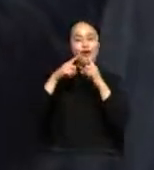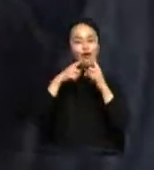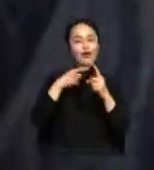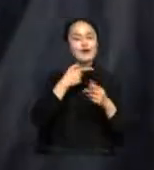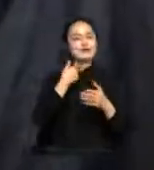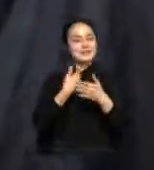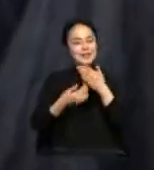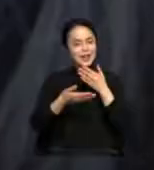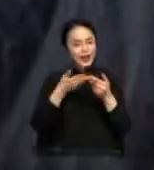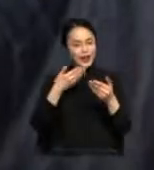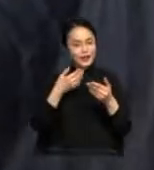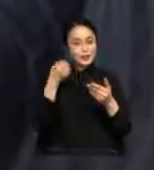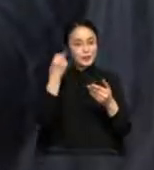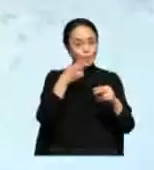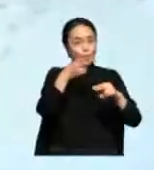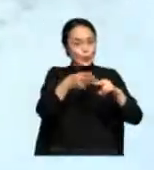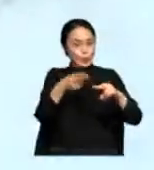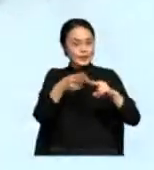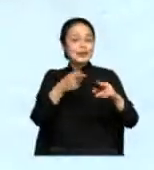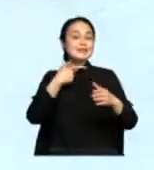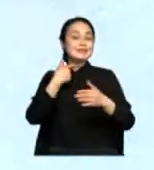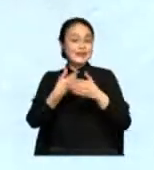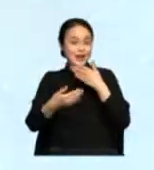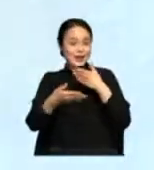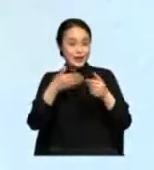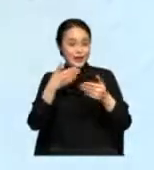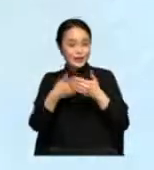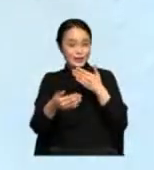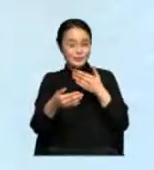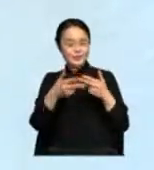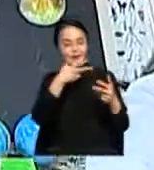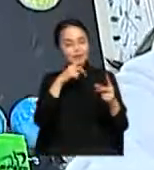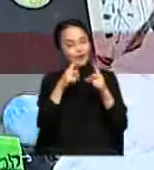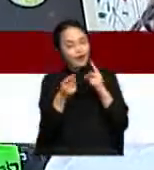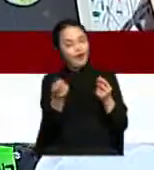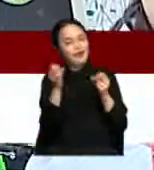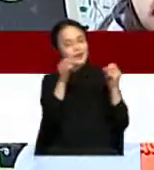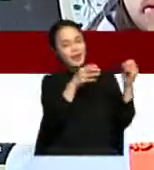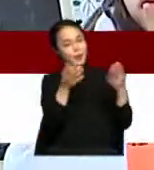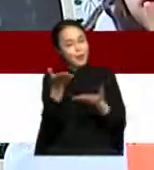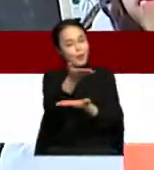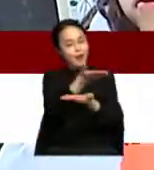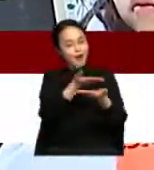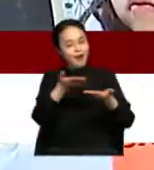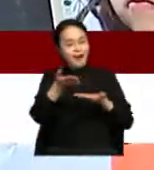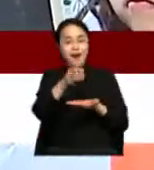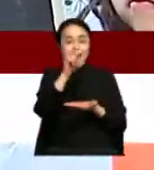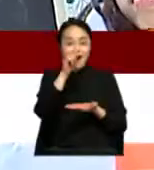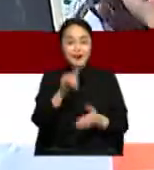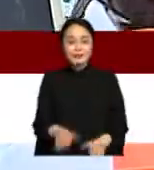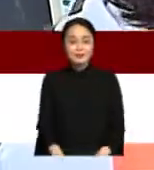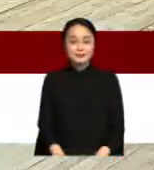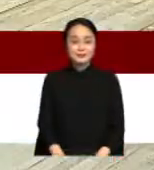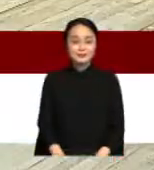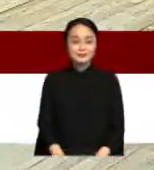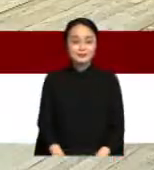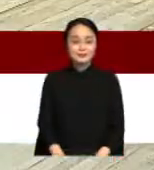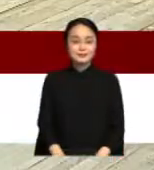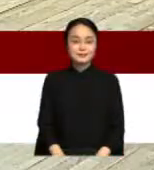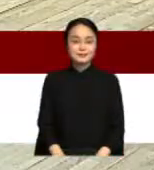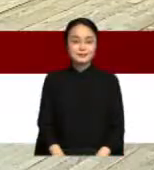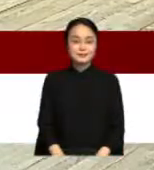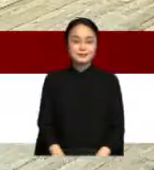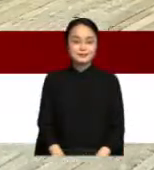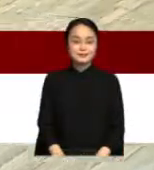함께 반죽을 하며 자연스럽게 영어를 사용합니다. 원어민과 함께 설명을 듣고 게임을 즐기고 역동적인 운동